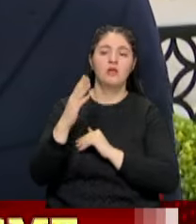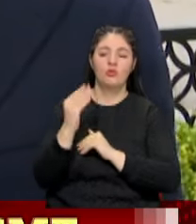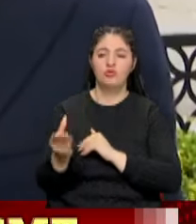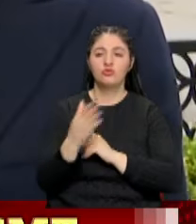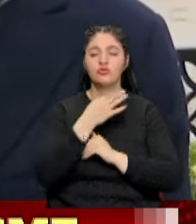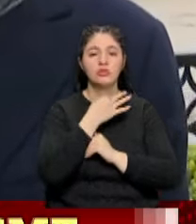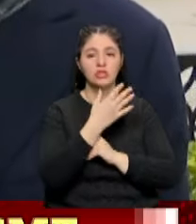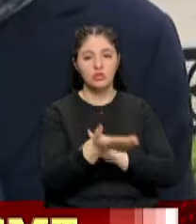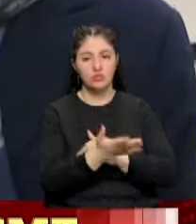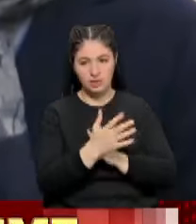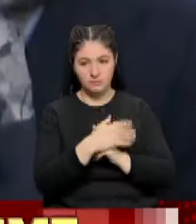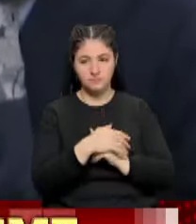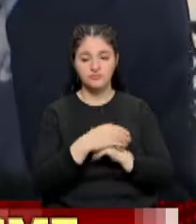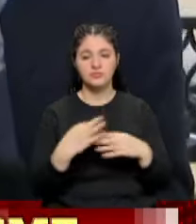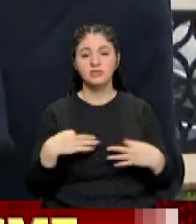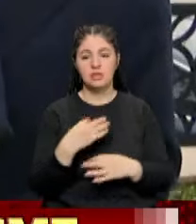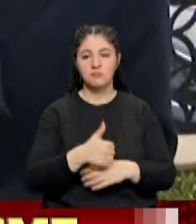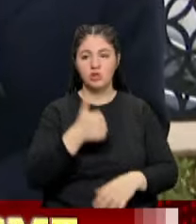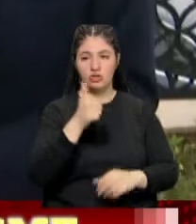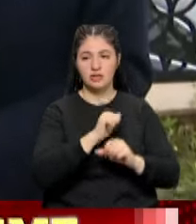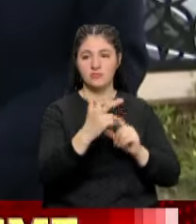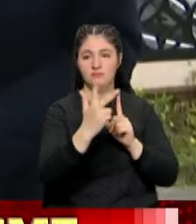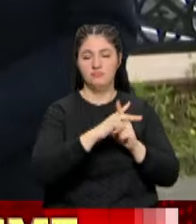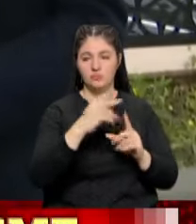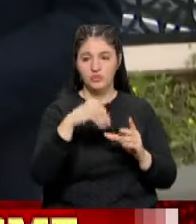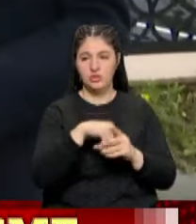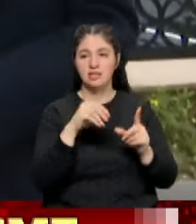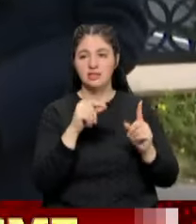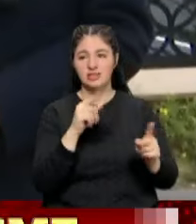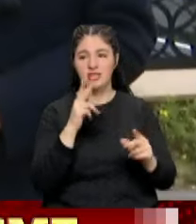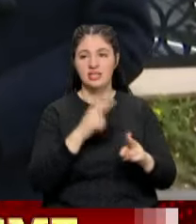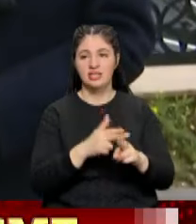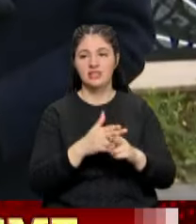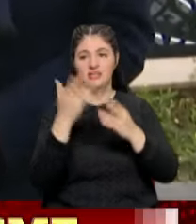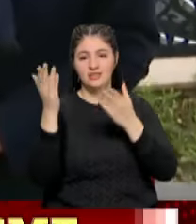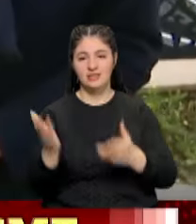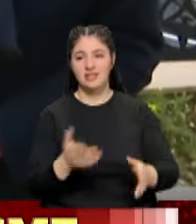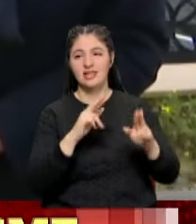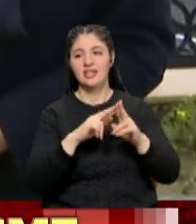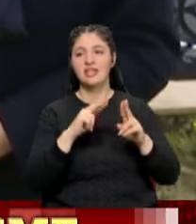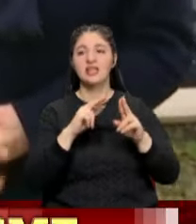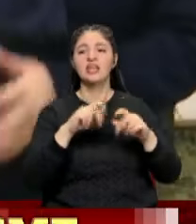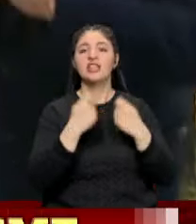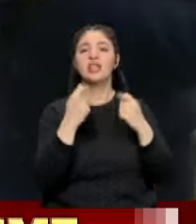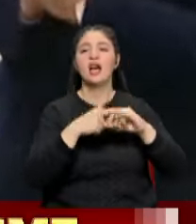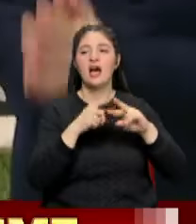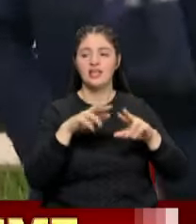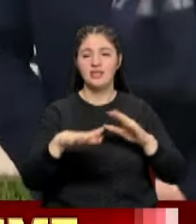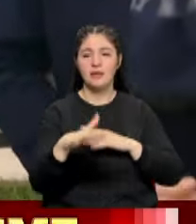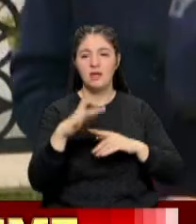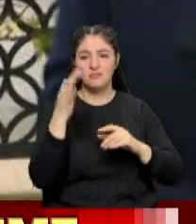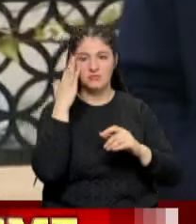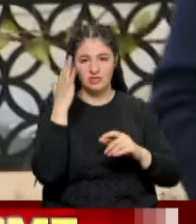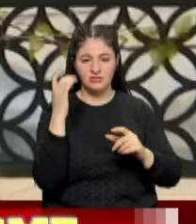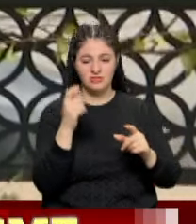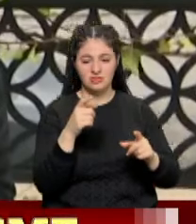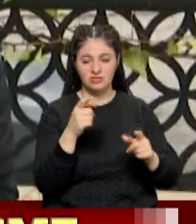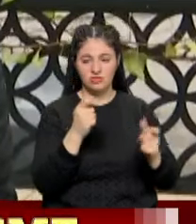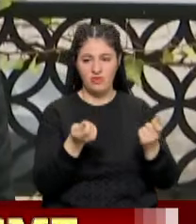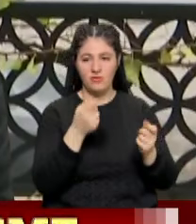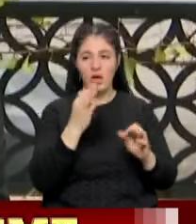Çok teşekkürler Sayın Başkan yayına katıldığınız için. Sizi de hızlıca şimdi Kırıkhan'a temel atma törenine gidiyoruz. Önemli